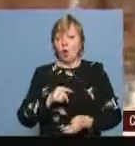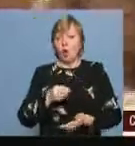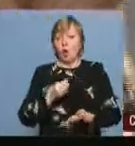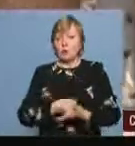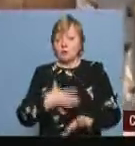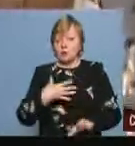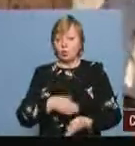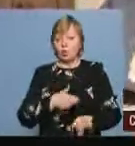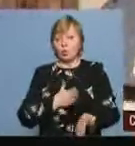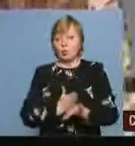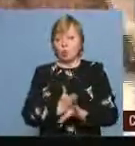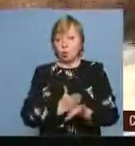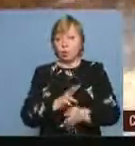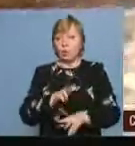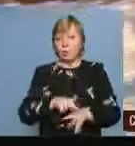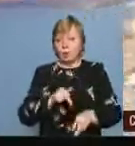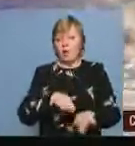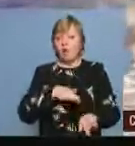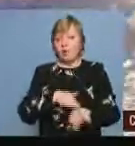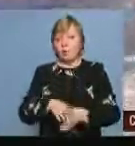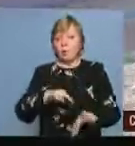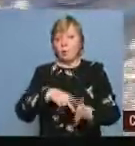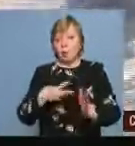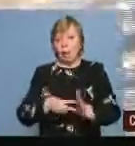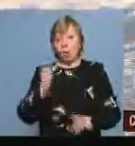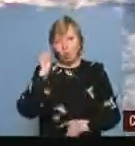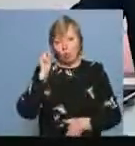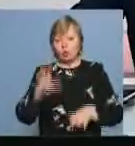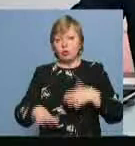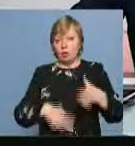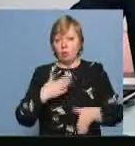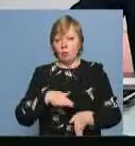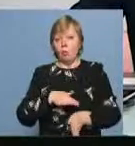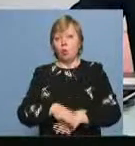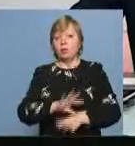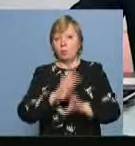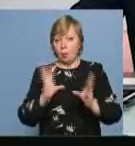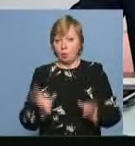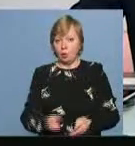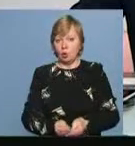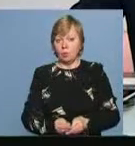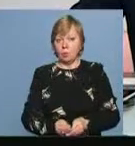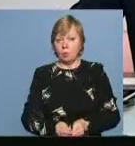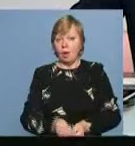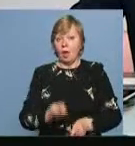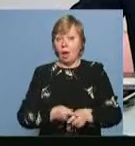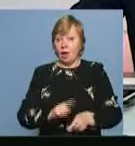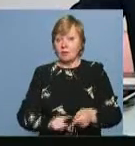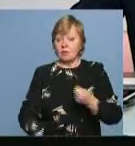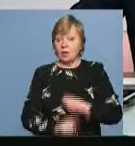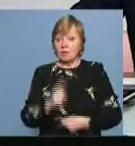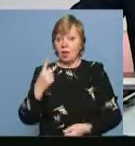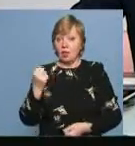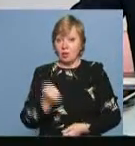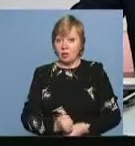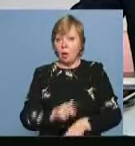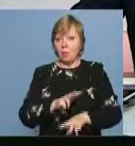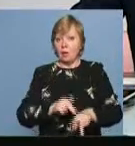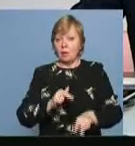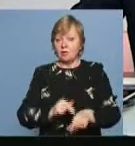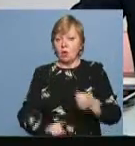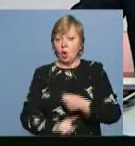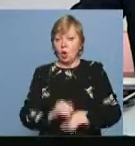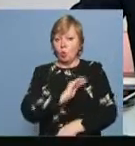сотрудников, выполнивших план учений в полном объеме. А с этой недели полицейские республики взяли под